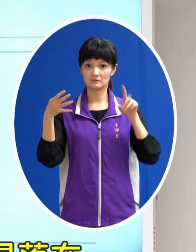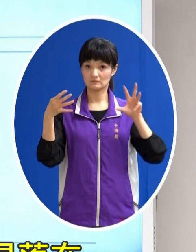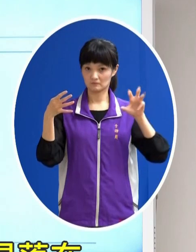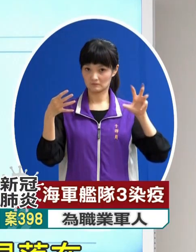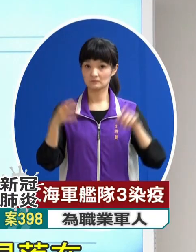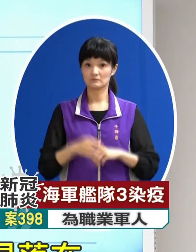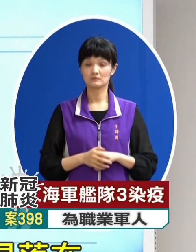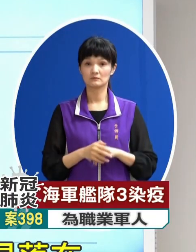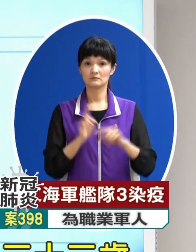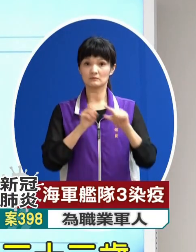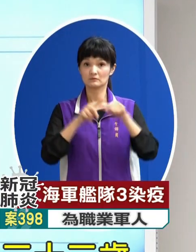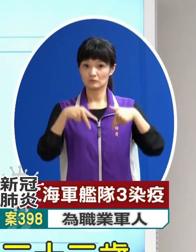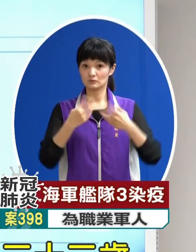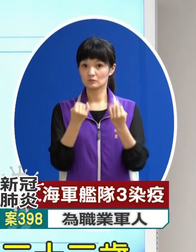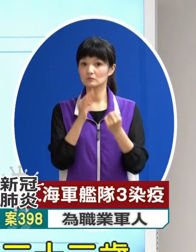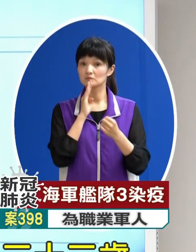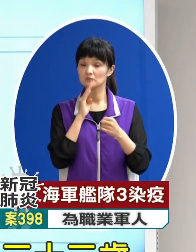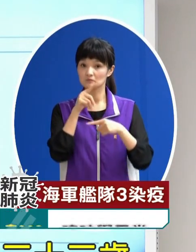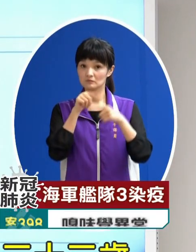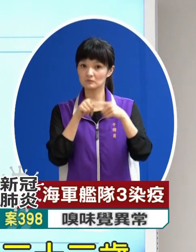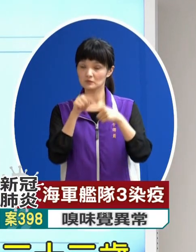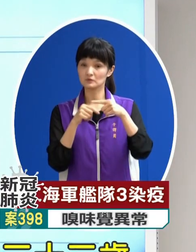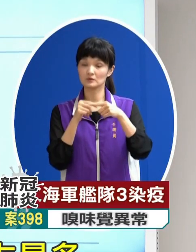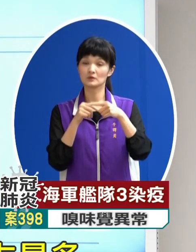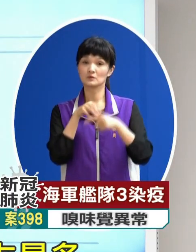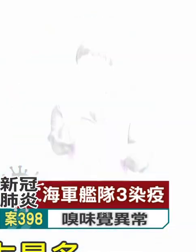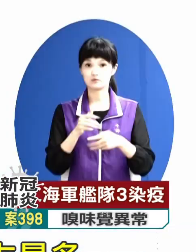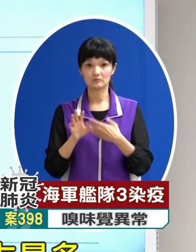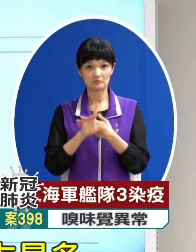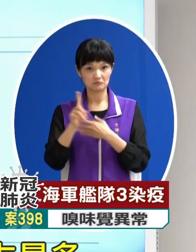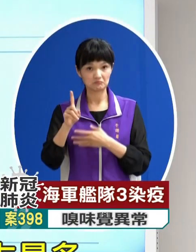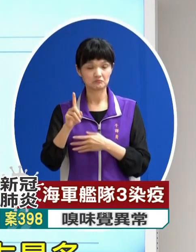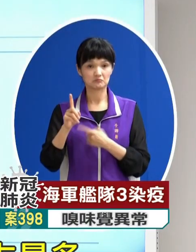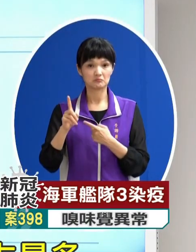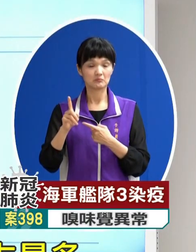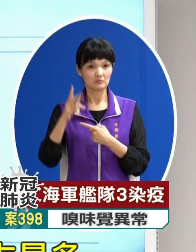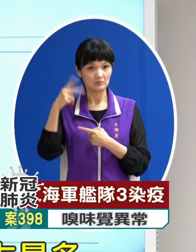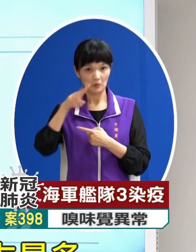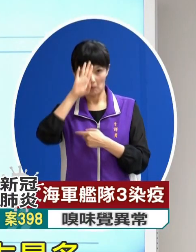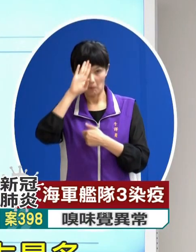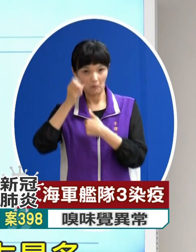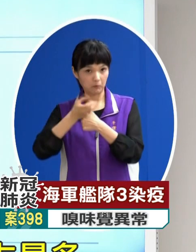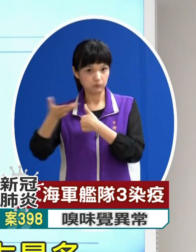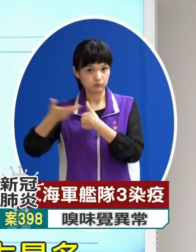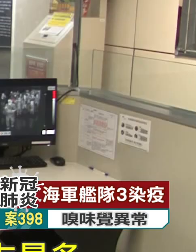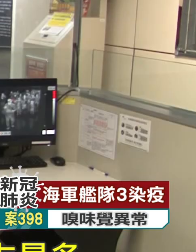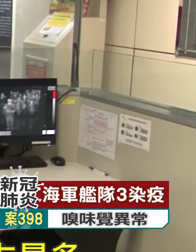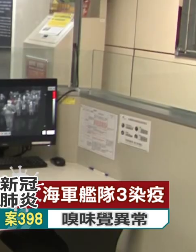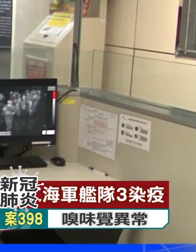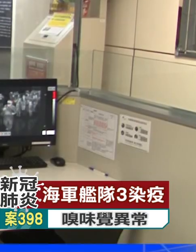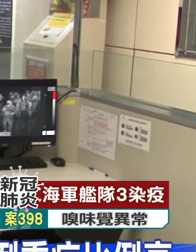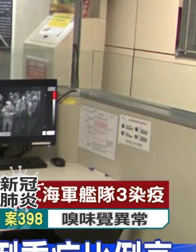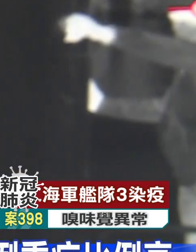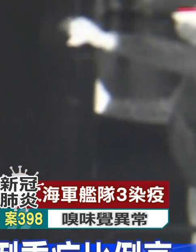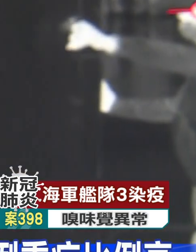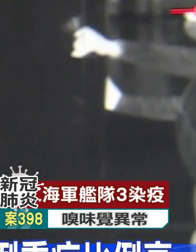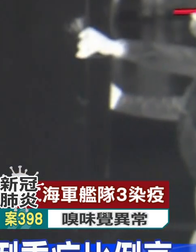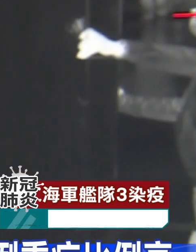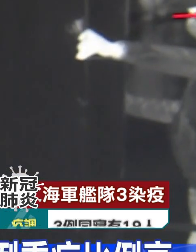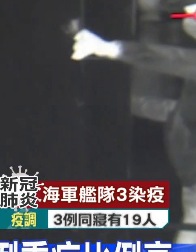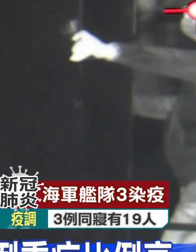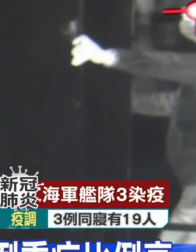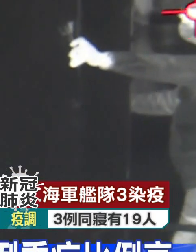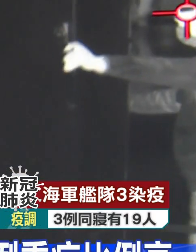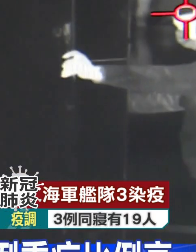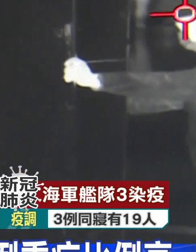就是大概都是落在32岁、33岁。目前是33岁，那境外移入还是以美国是占最多的。 我国无症状轻症比